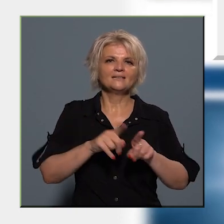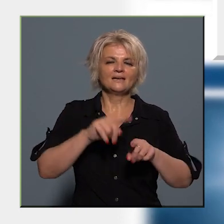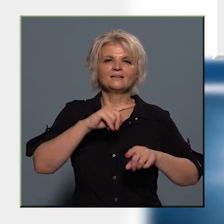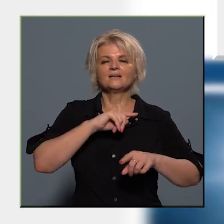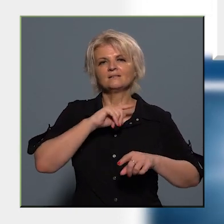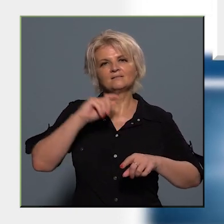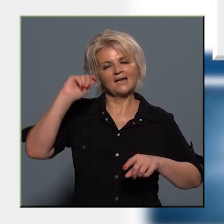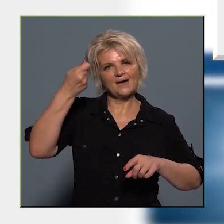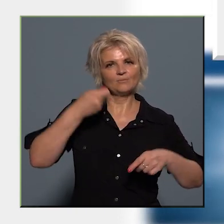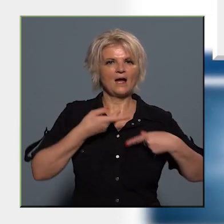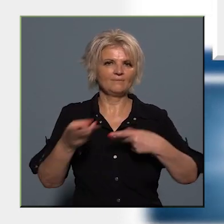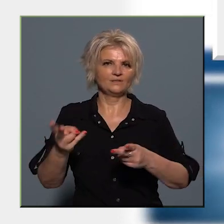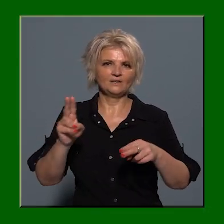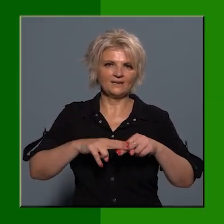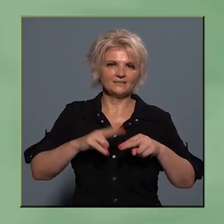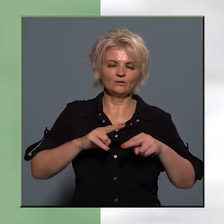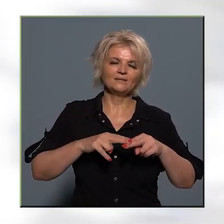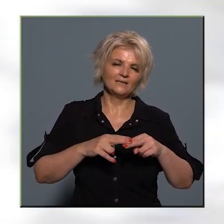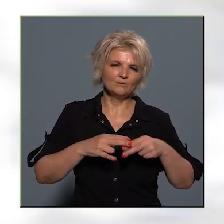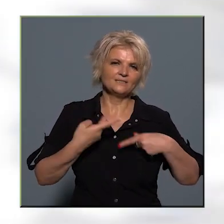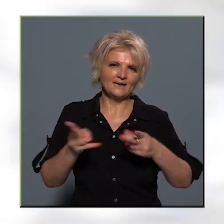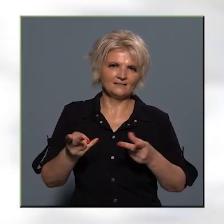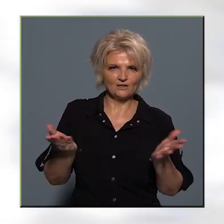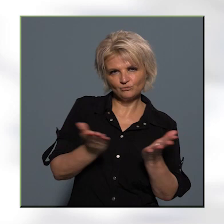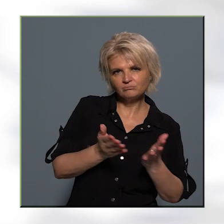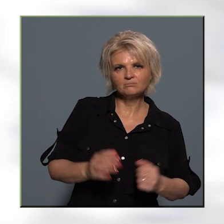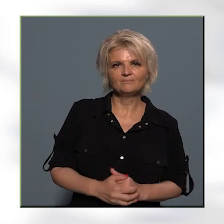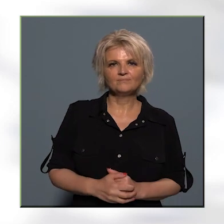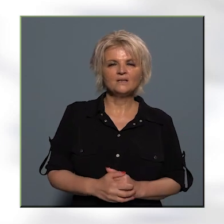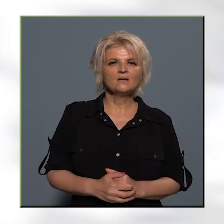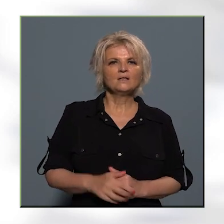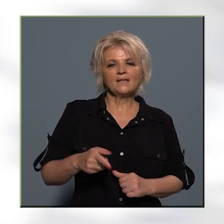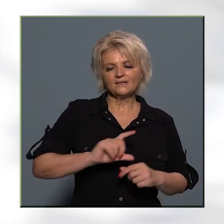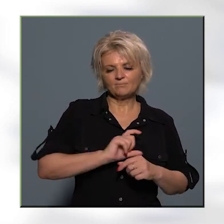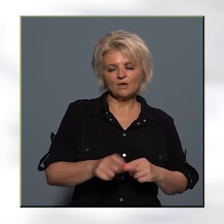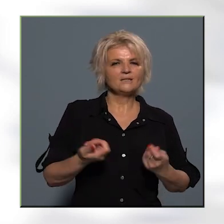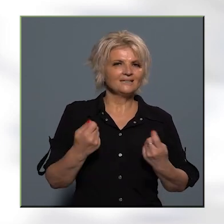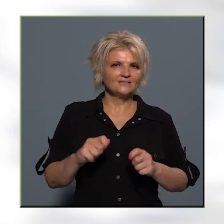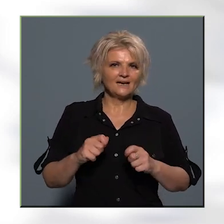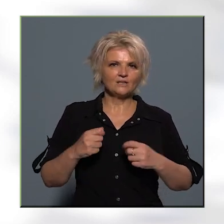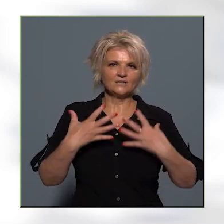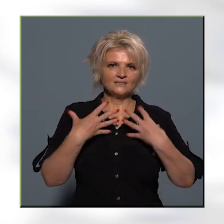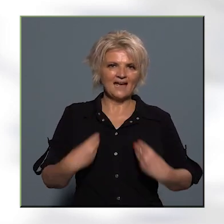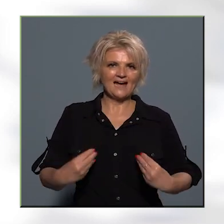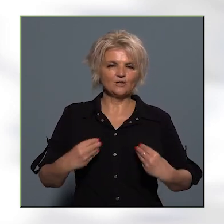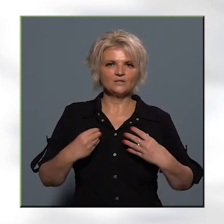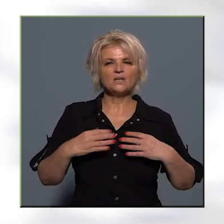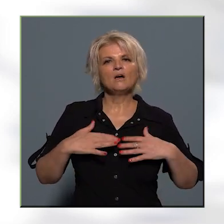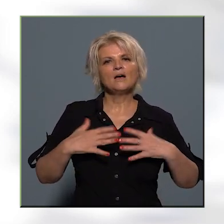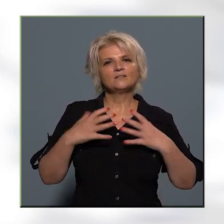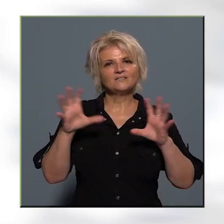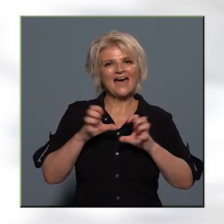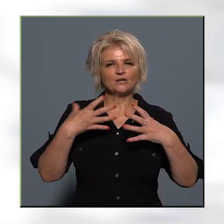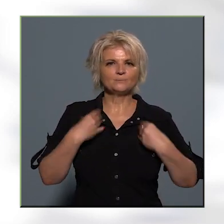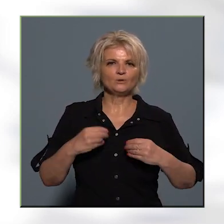átviteli rendszerrel történő szállításával. A Rystad szerint emiatt kizárt a szárazföldi energiaszállítás lehetősége